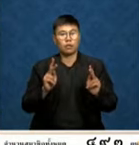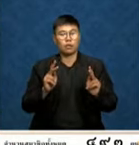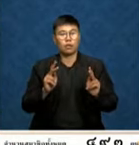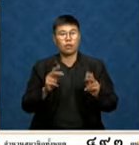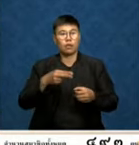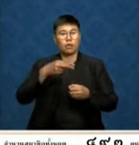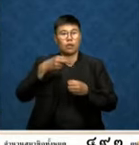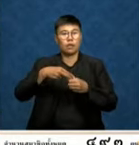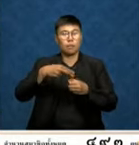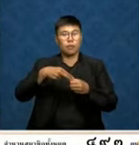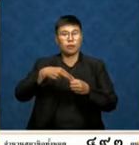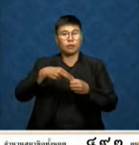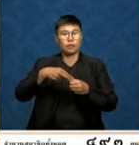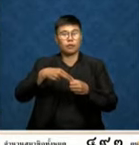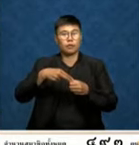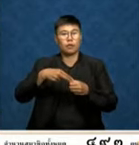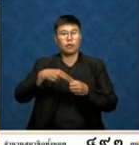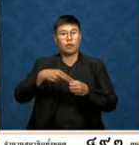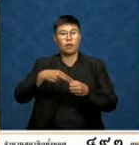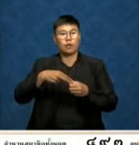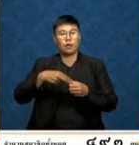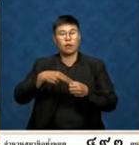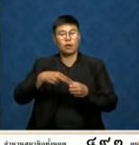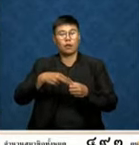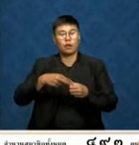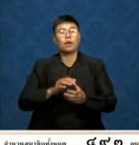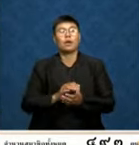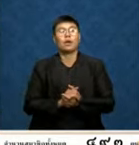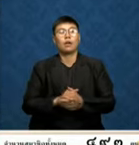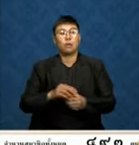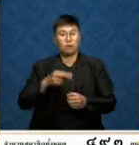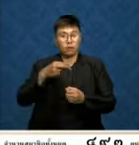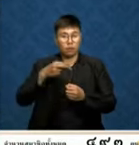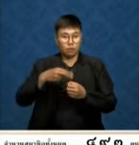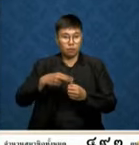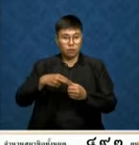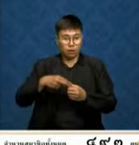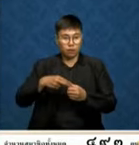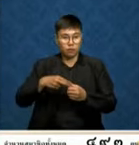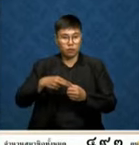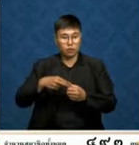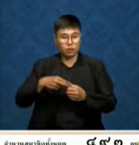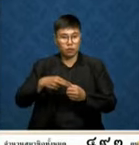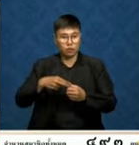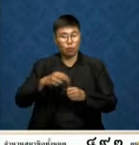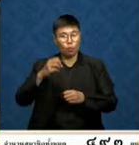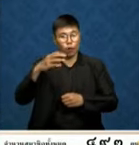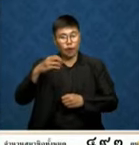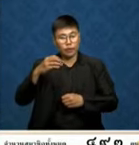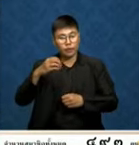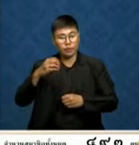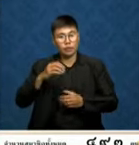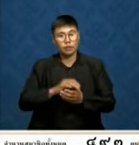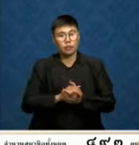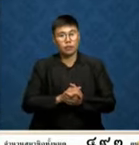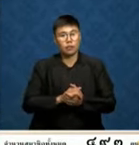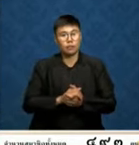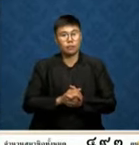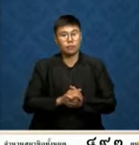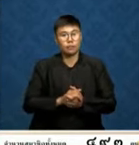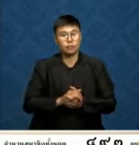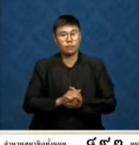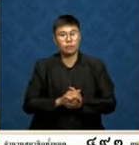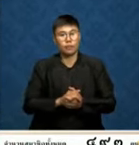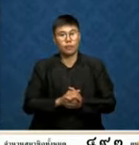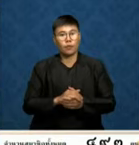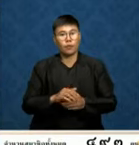ะครับและสำนักงานคณะกรรมการกำกับกิจการพลังงานด้วยเลขาธิการสำนักงานคณะกรรมการก